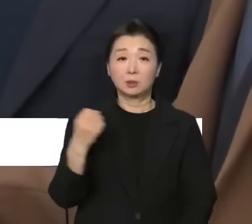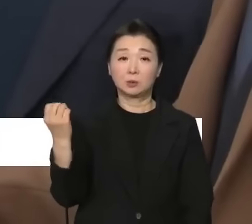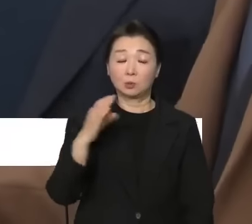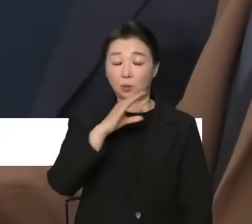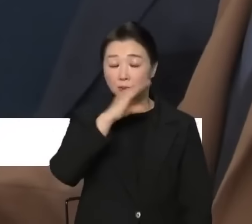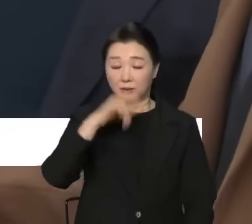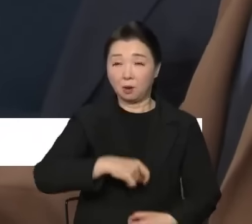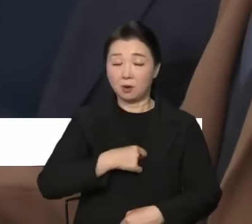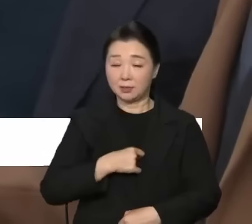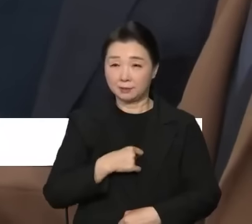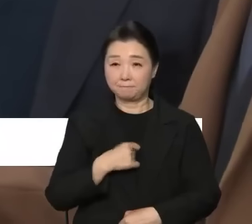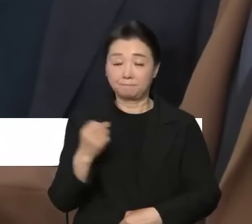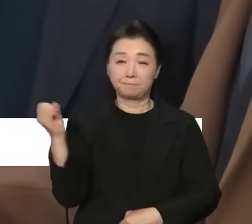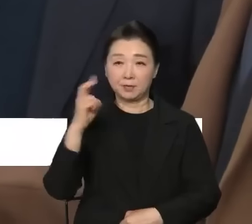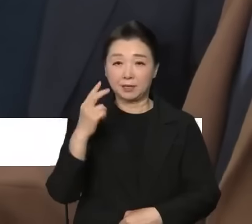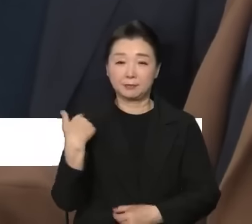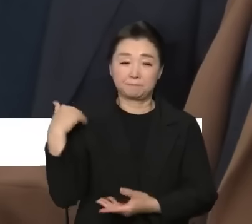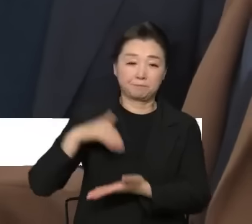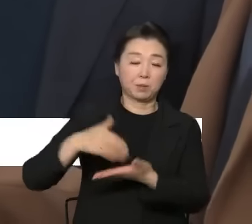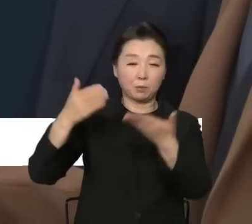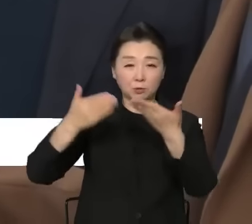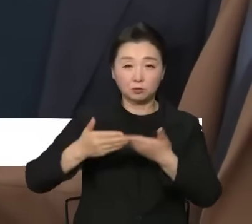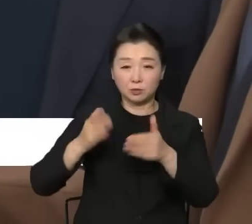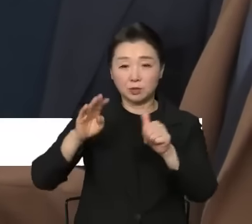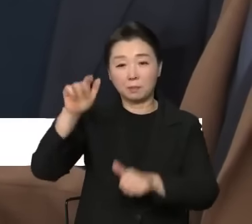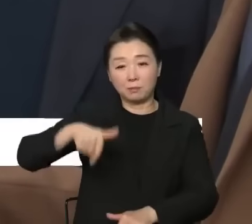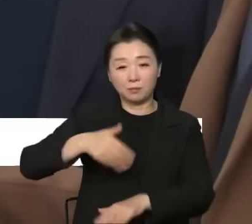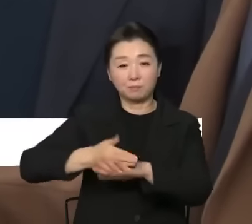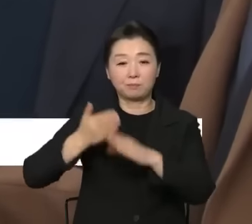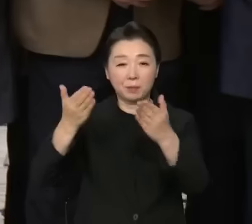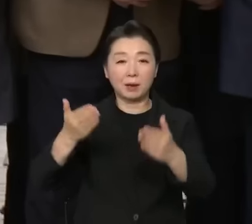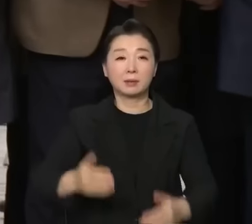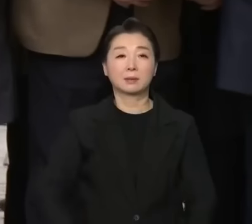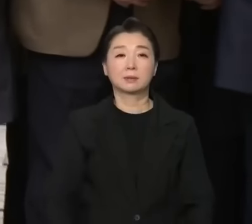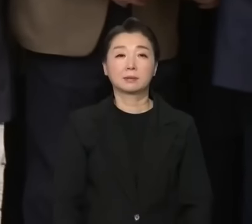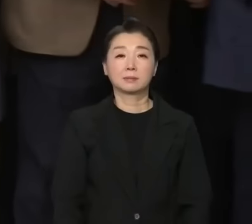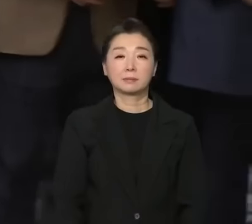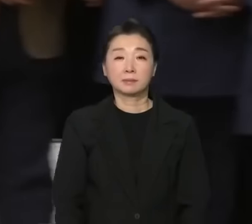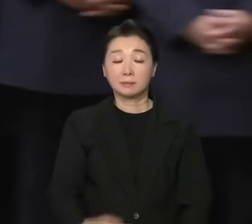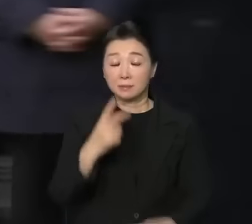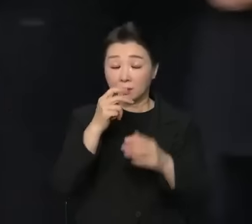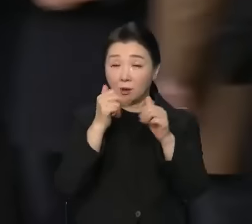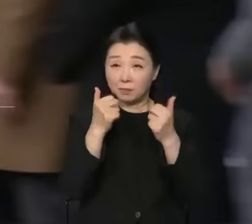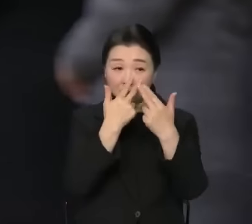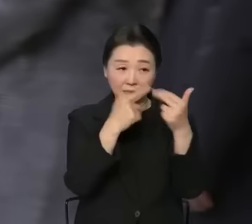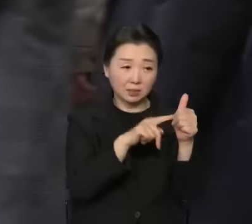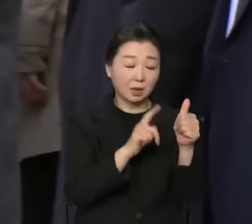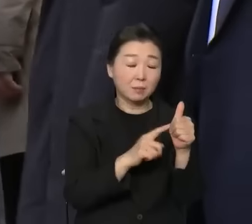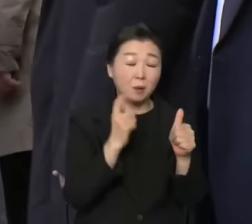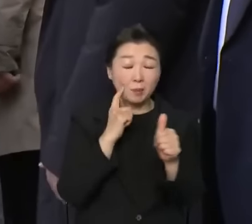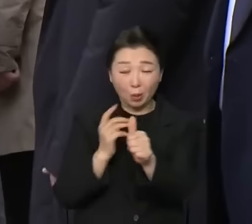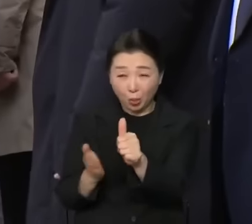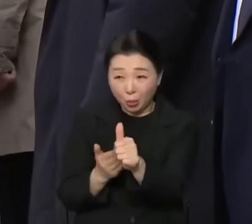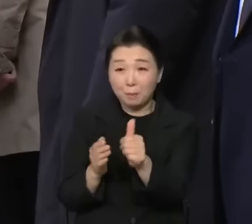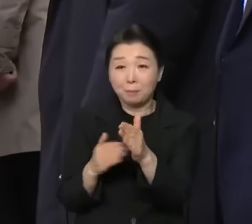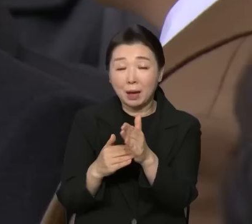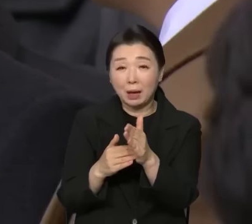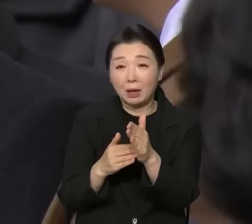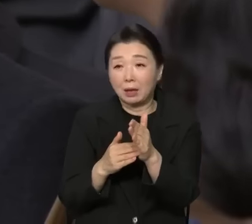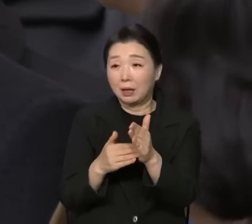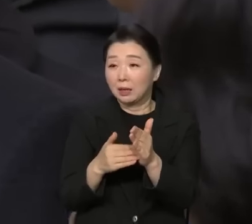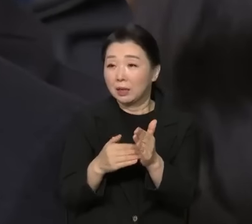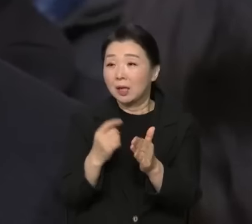정의를 되찾아준 재판부에 감사드립니다. 검찰은 이 대표의 교사 행위로 김 씨가 위증을 한